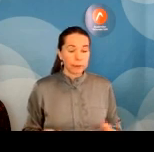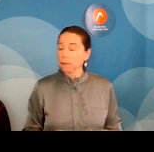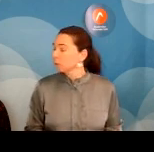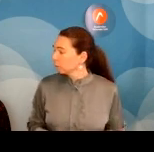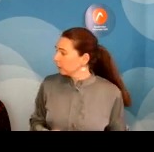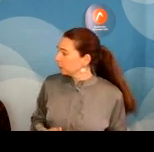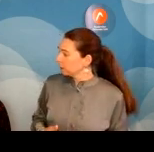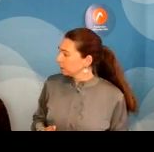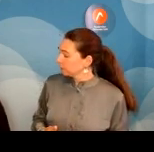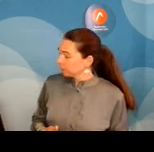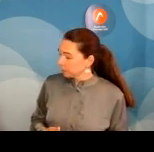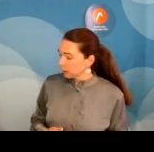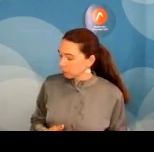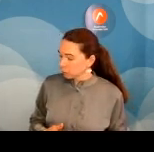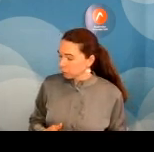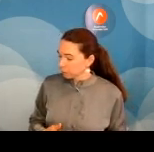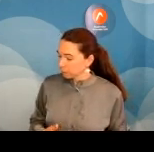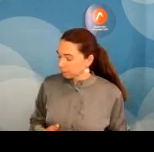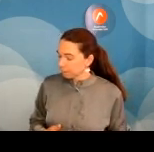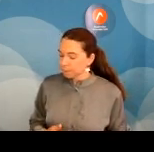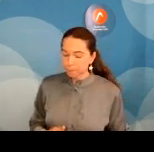mån av tid så fort vi hinner.